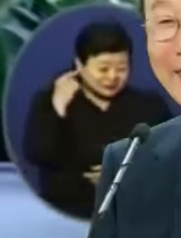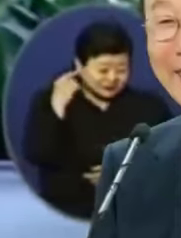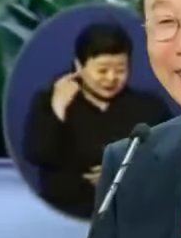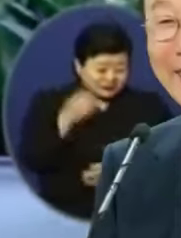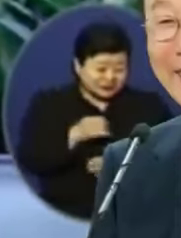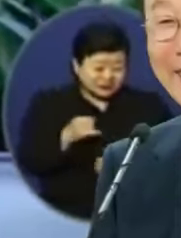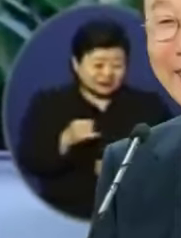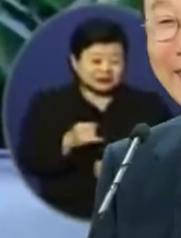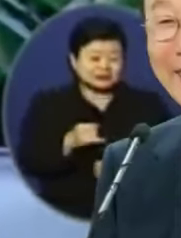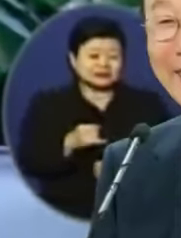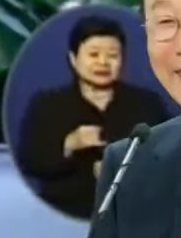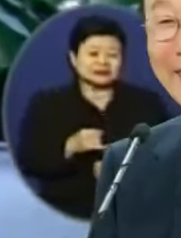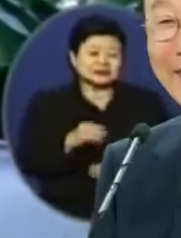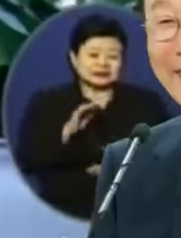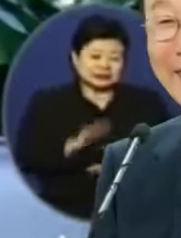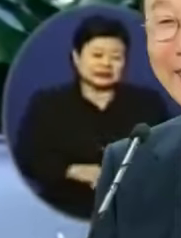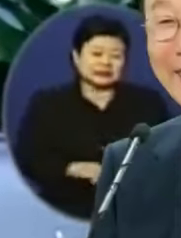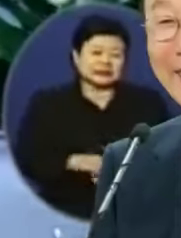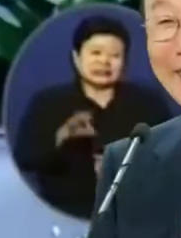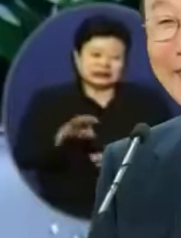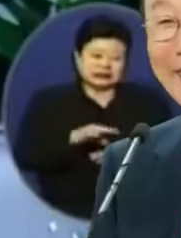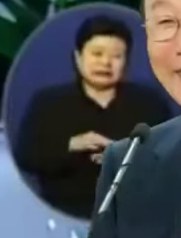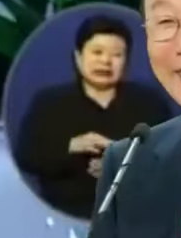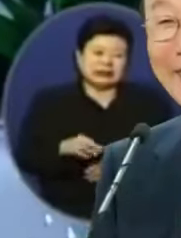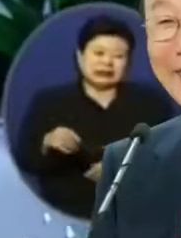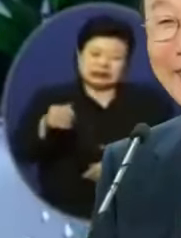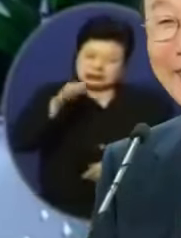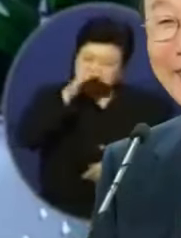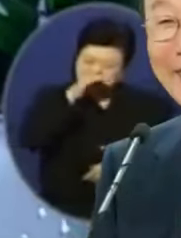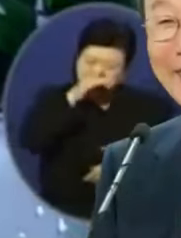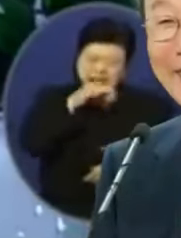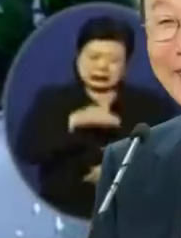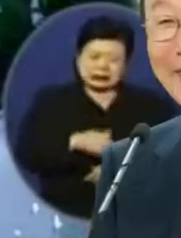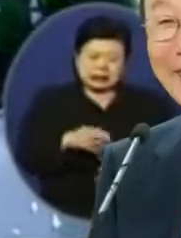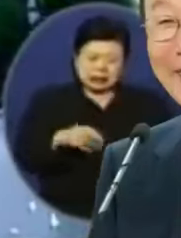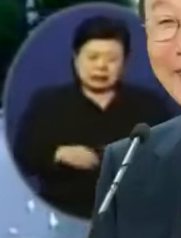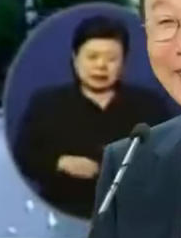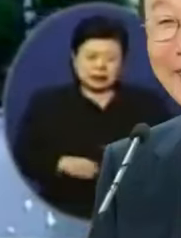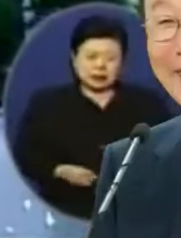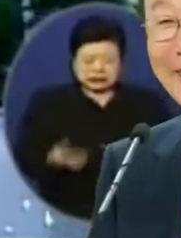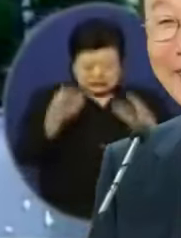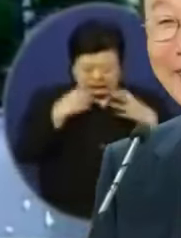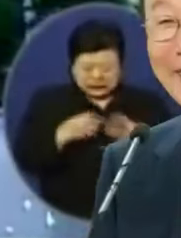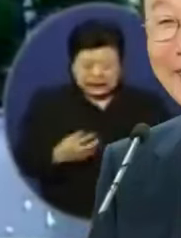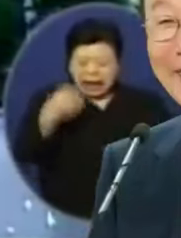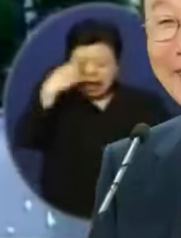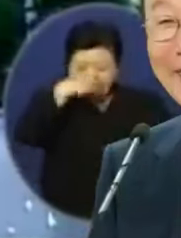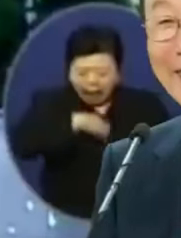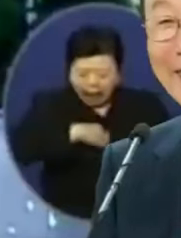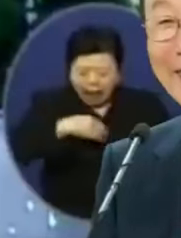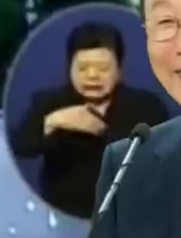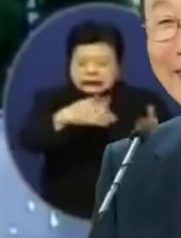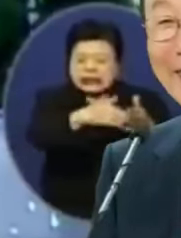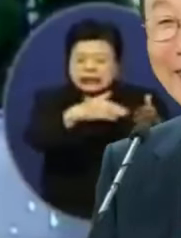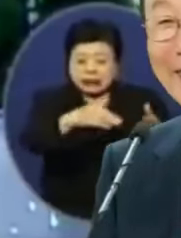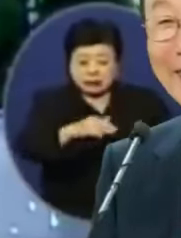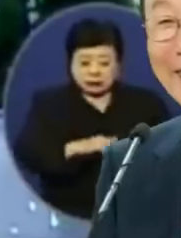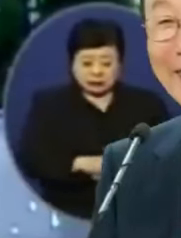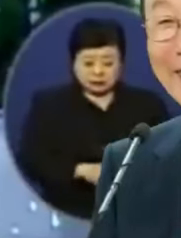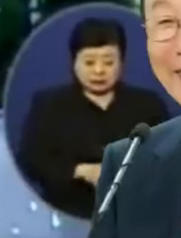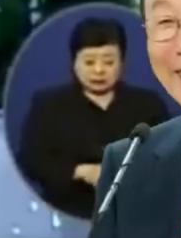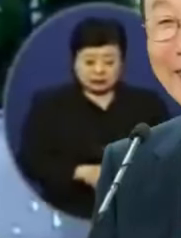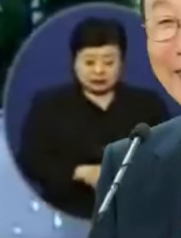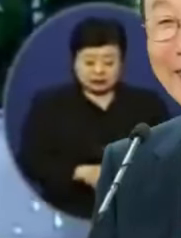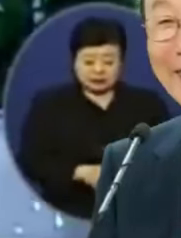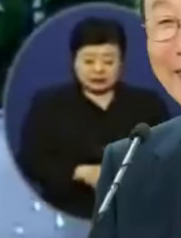다른 사람들은 아이고 임금이 참 헛된 짓 한다, 배고픈 사자가 다니엘이라고 내버려 뒀겠느냐. 근데